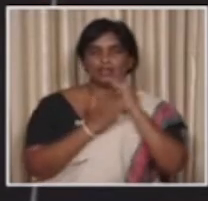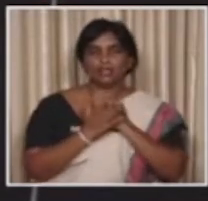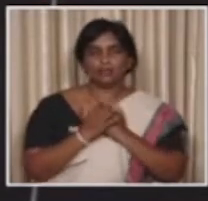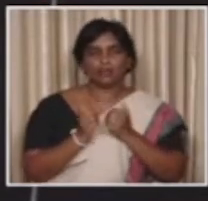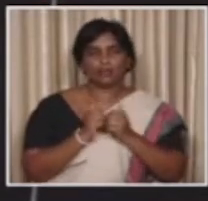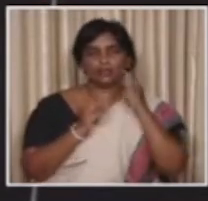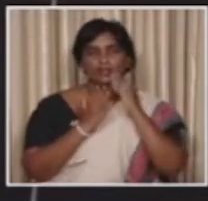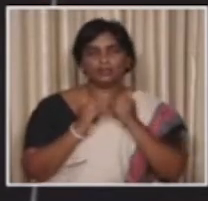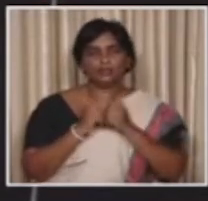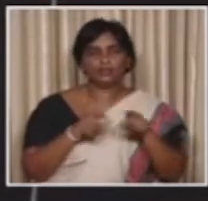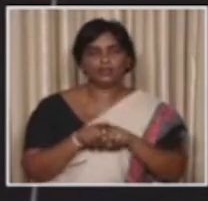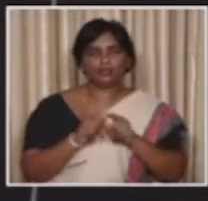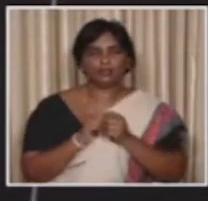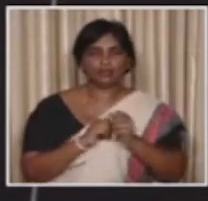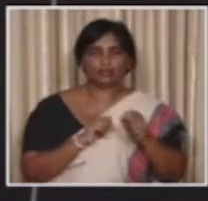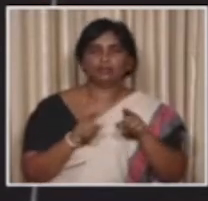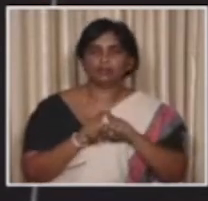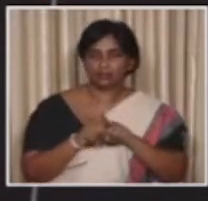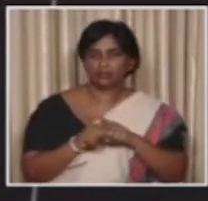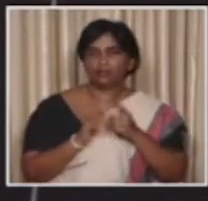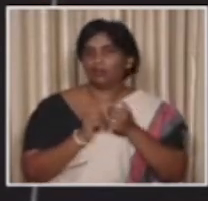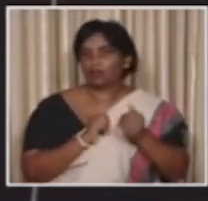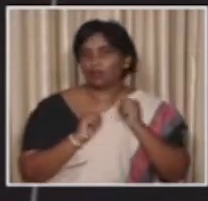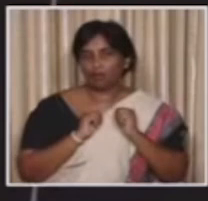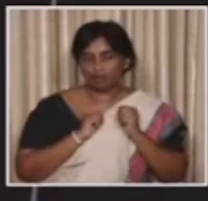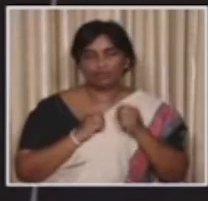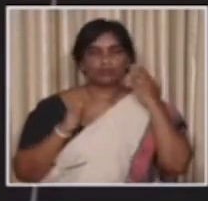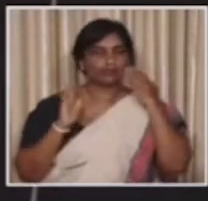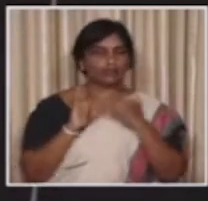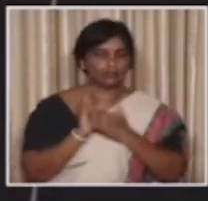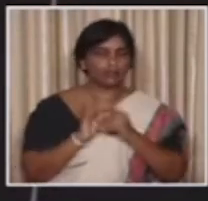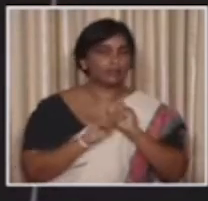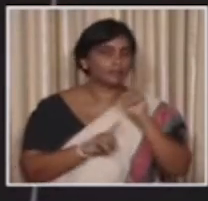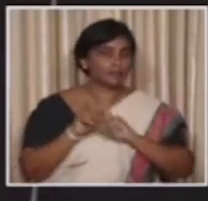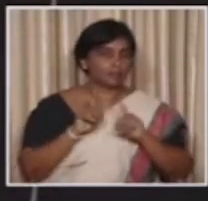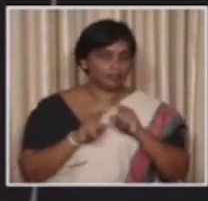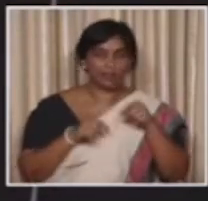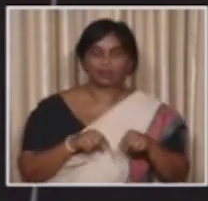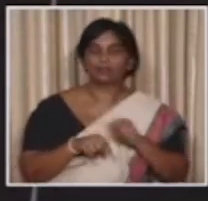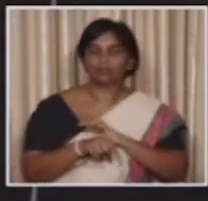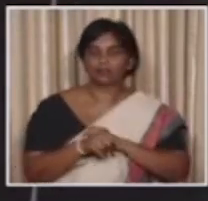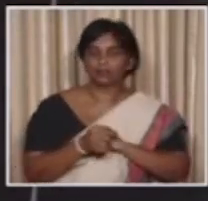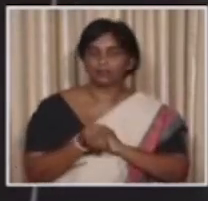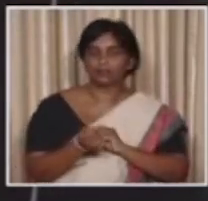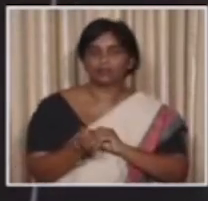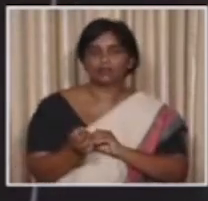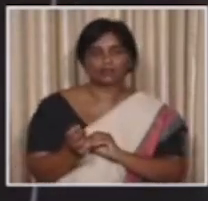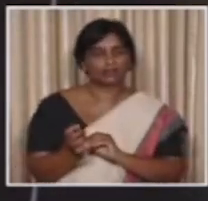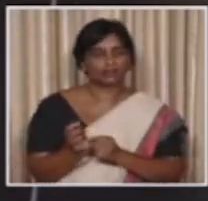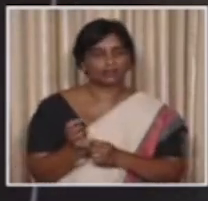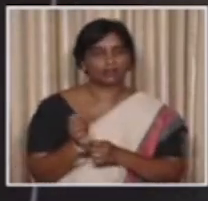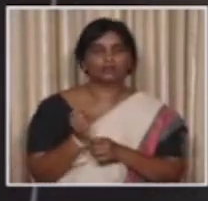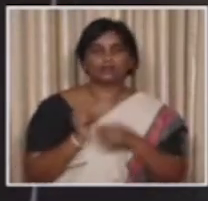කාර්යාලයට රජයට ඉතුරු කරලා දෙන්න පුළුවන් නම් අපි මොකද්ද කරන්නේ කියන එක ඉල්ලනවා. ඊළඟට පාර්ලිමේන්තුව ගැන තවත් මට කියන්න බැරි වුණා.